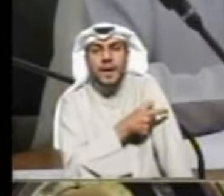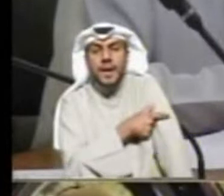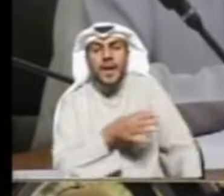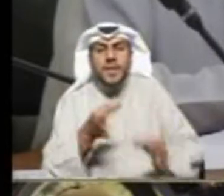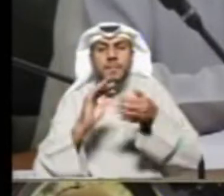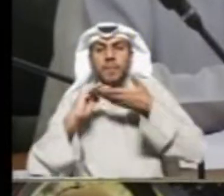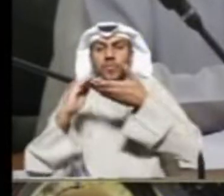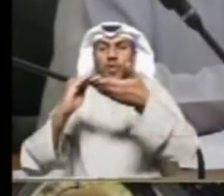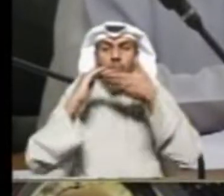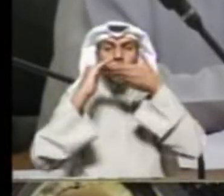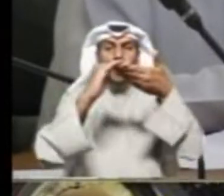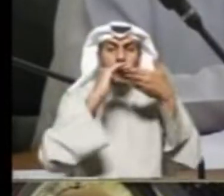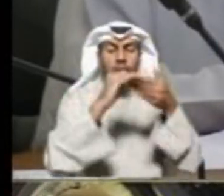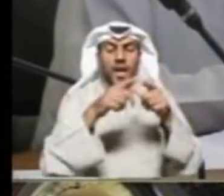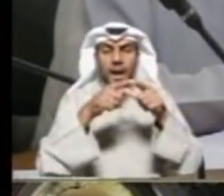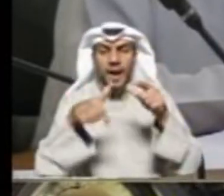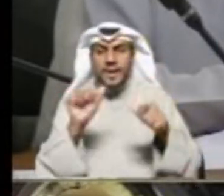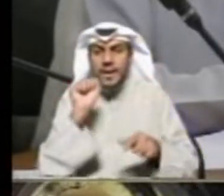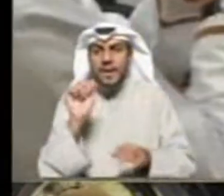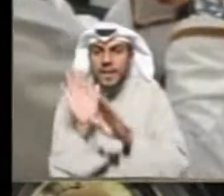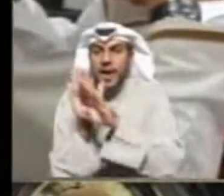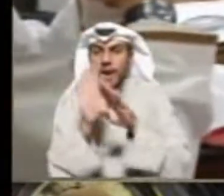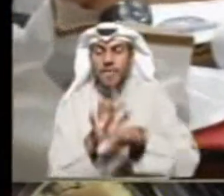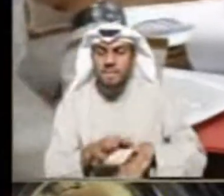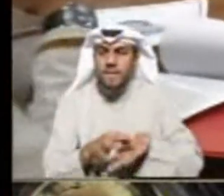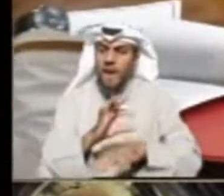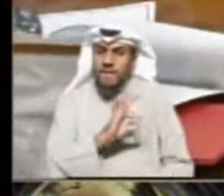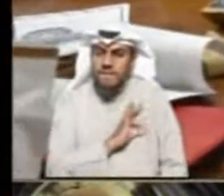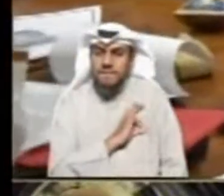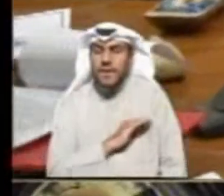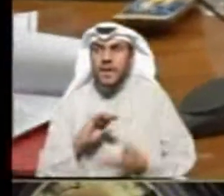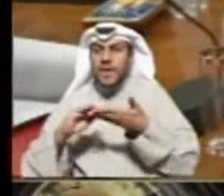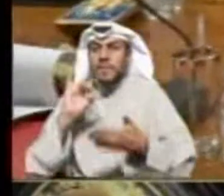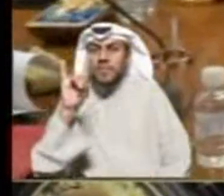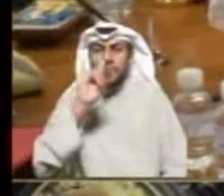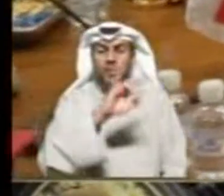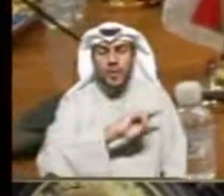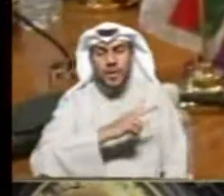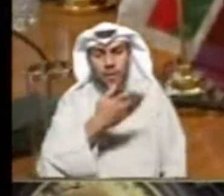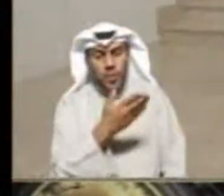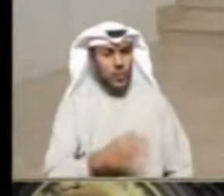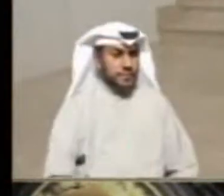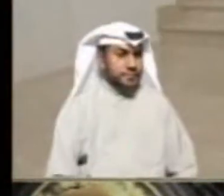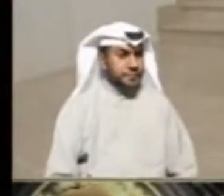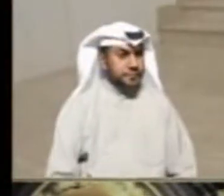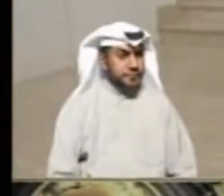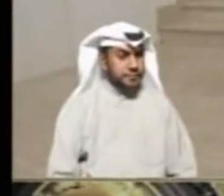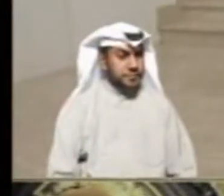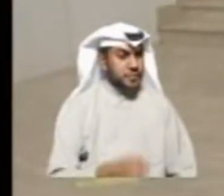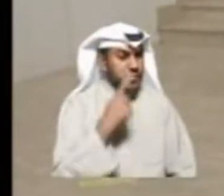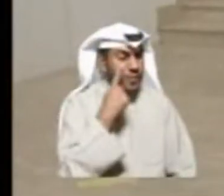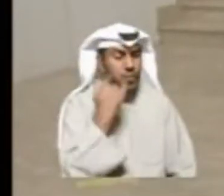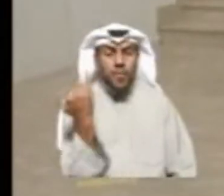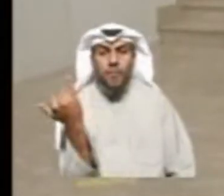لدول الخليج العربية لتنسيق وتوحيد المواقف في المنظمات الدولية والإقليمية. يمكن من أهم التوصيات